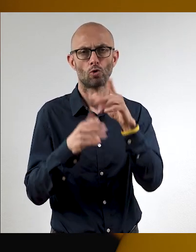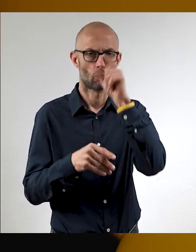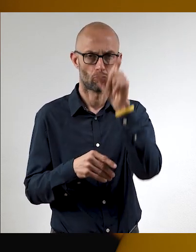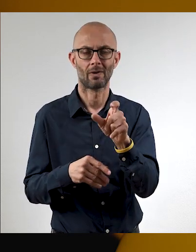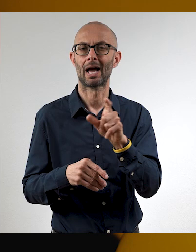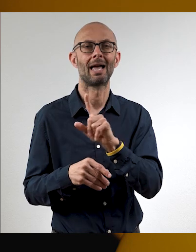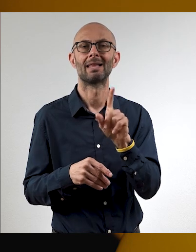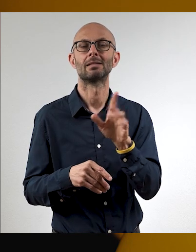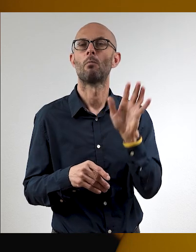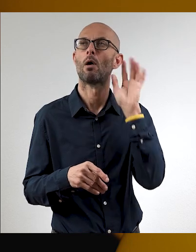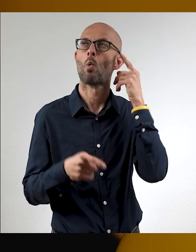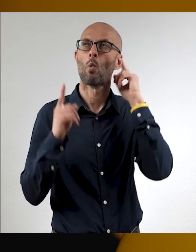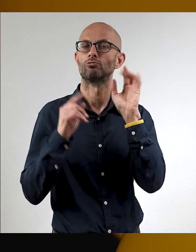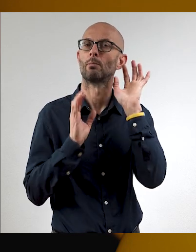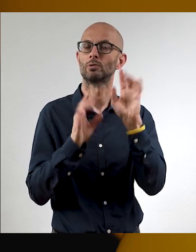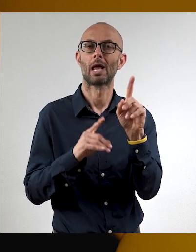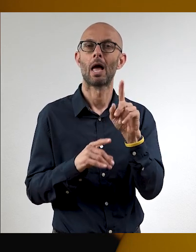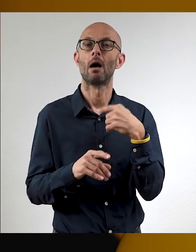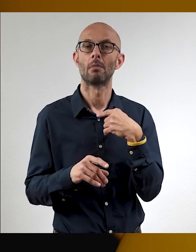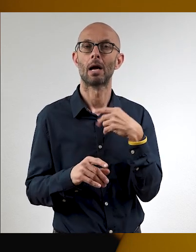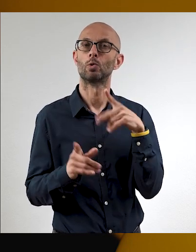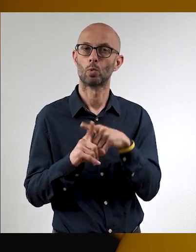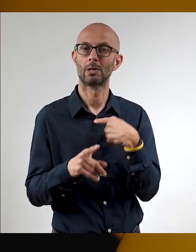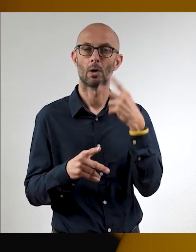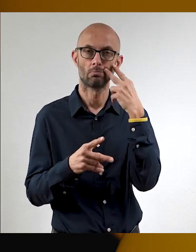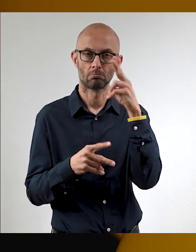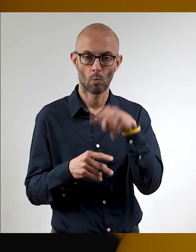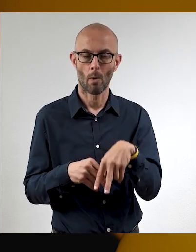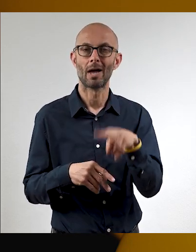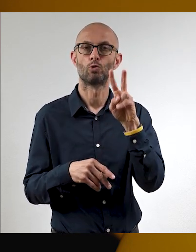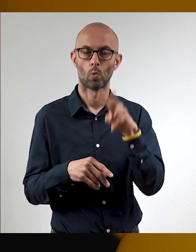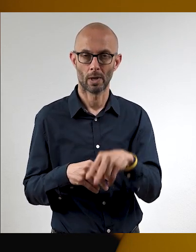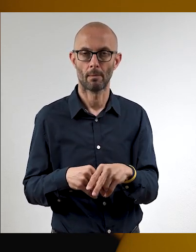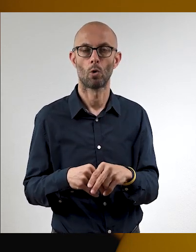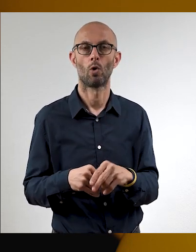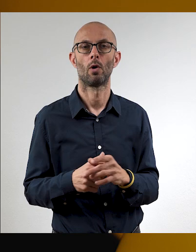ne poslušamo samo z ušesi, poslušamo tudi z očmi, da opazujemo,